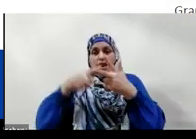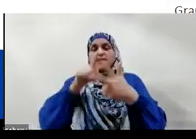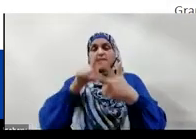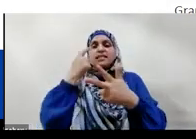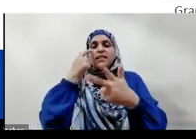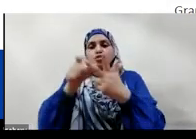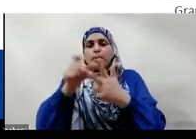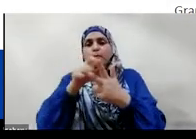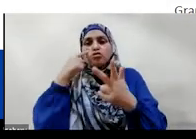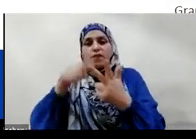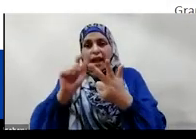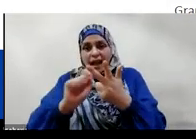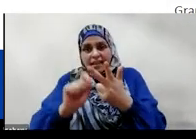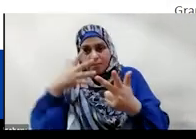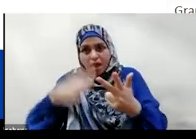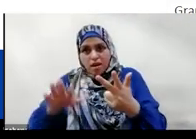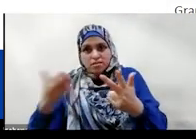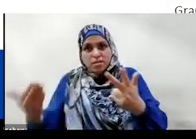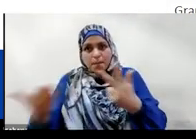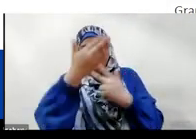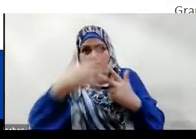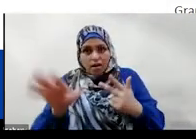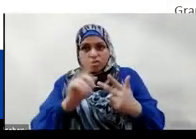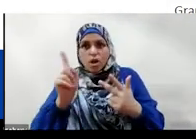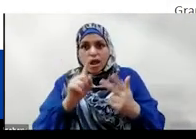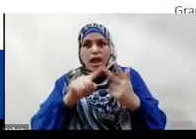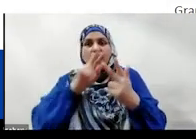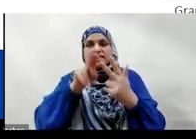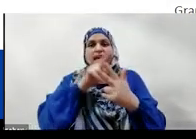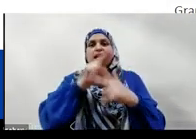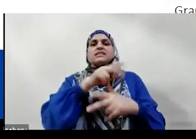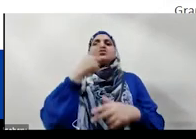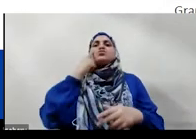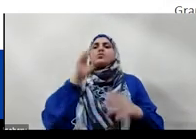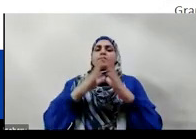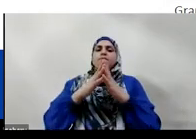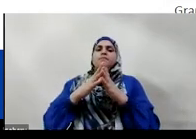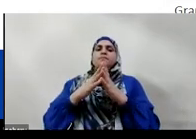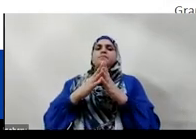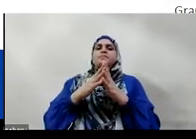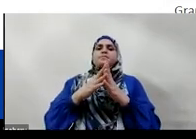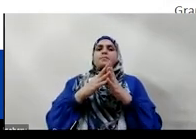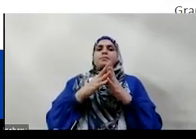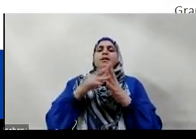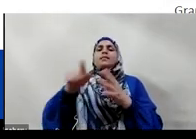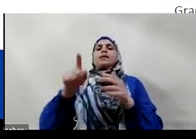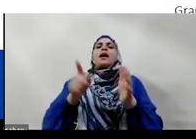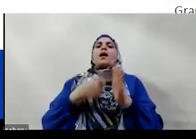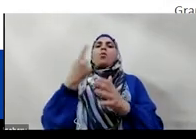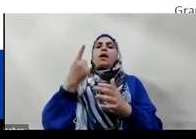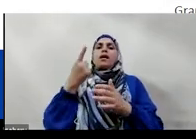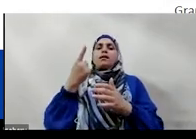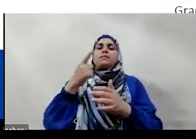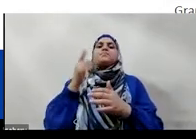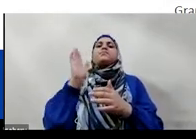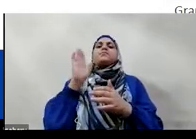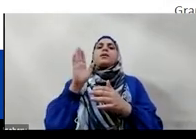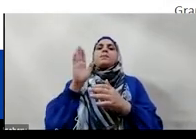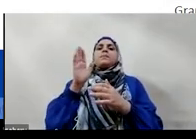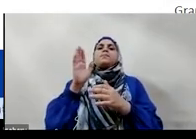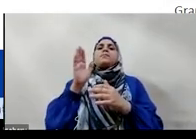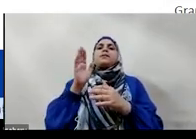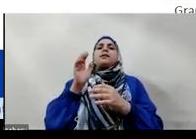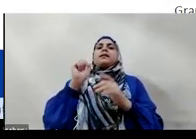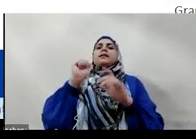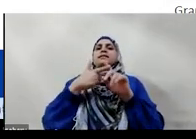عشان تتأكدوا ان هم يسلموا خطابات التوصية قبل الديدلاين التقديم على المنحة. فدي أول طريقة عشان أسلم الريكومنديشن لاتر بيها.